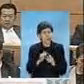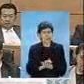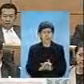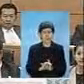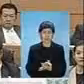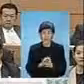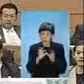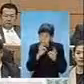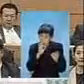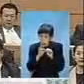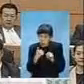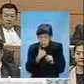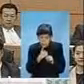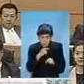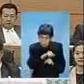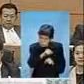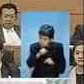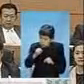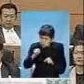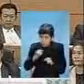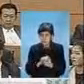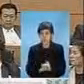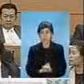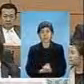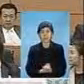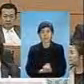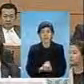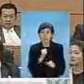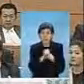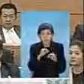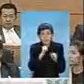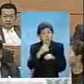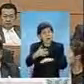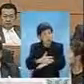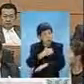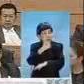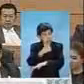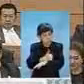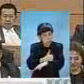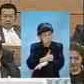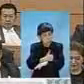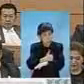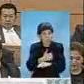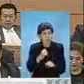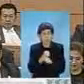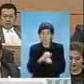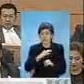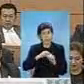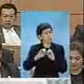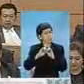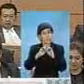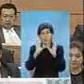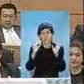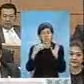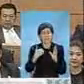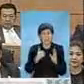คัดสรรมาจำนวนหลายท่านนะครับแล้วบทบาททางการเมืองเนี่ยก็ขาดความชัดเจนจนทำ